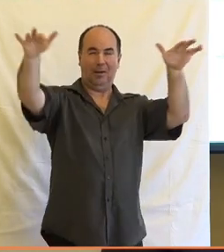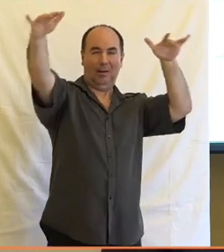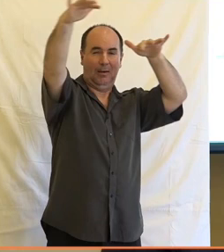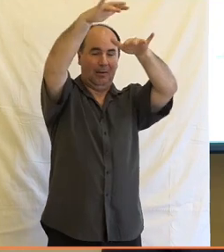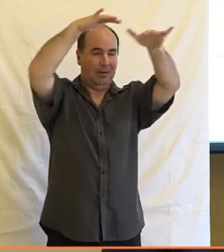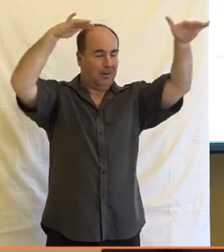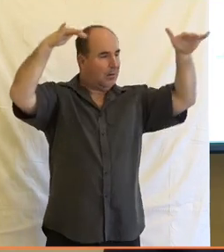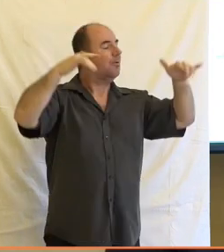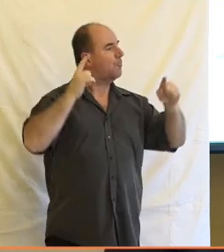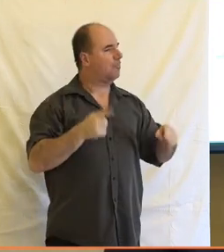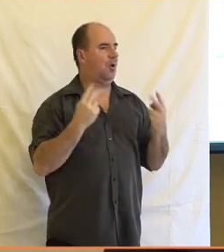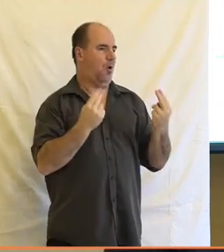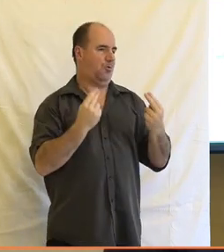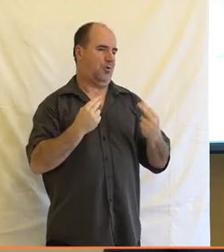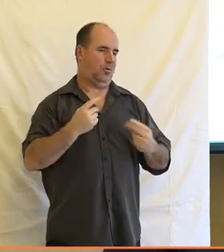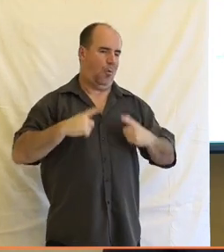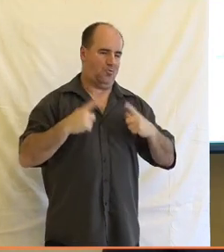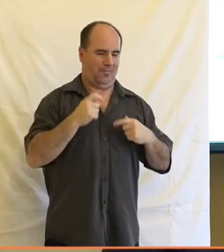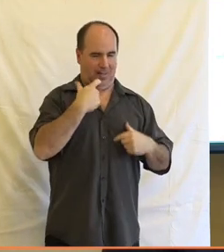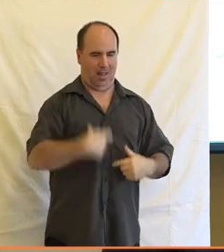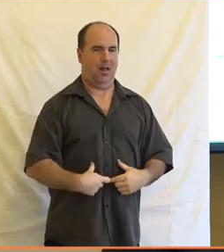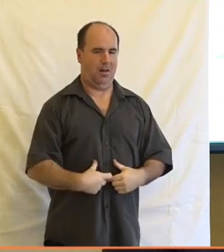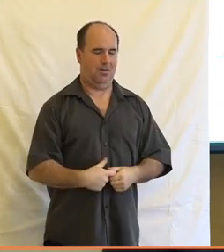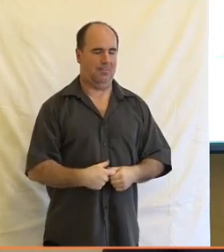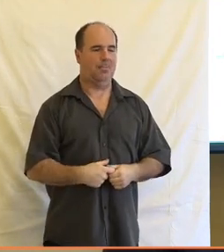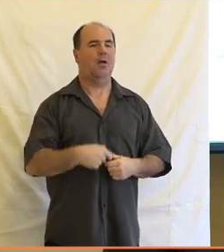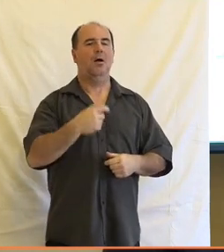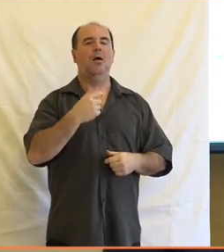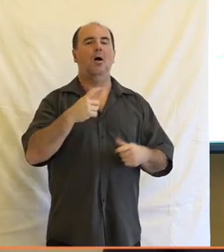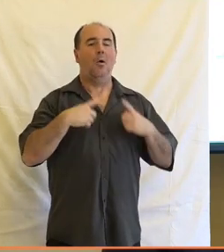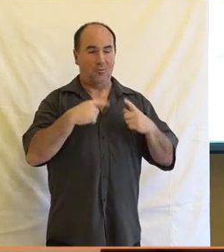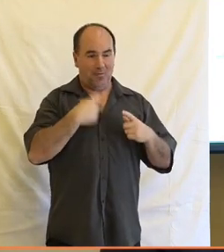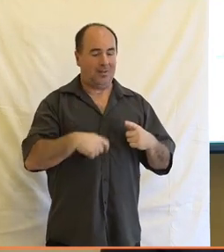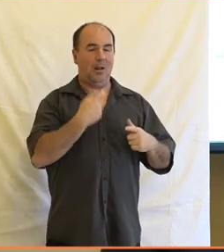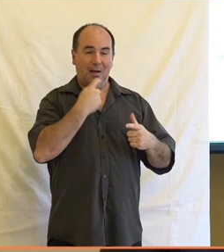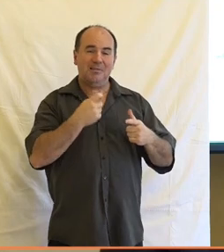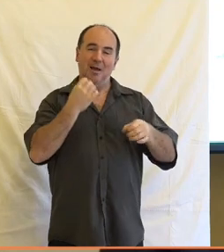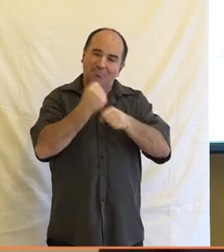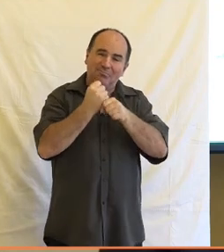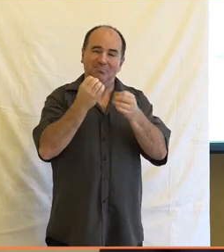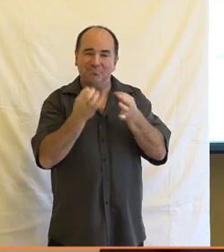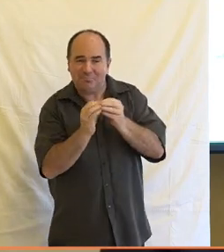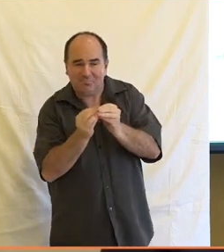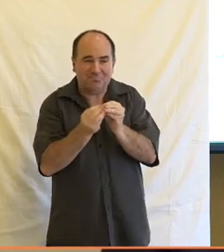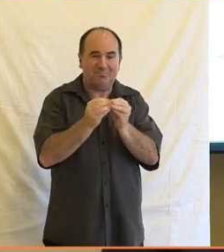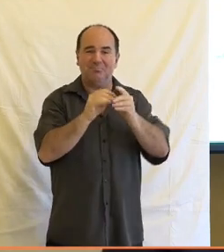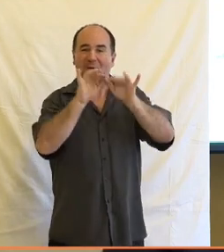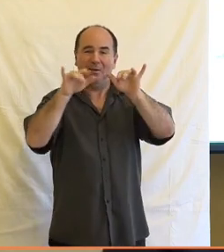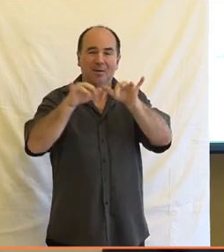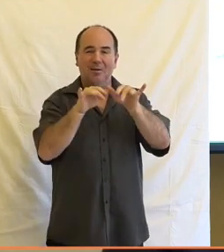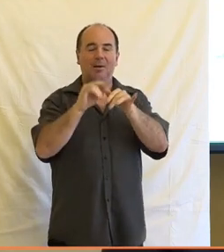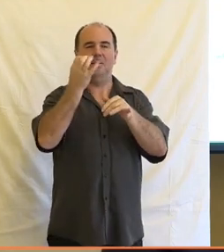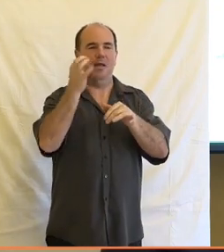prostoru dostane a chce v tom prostoru něco vykonat. Takže v případě třeba člověka, který